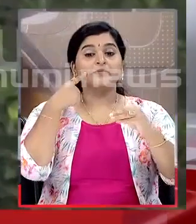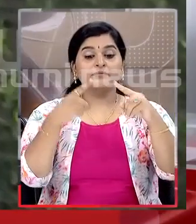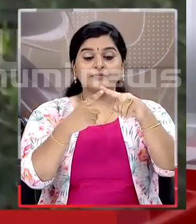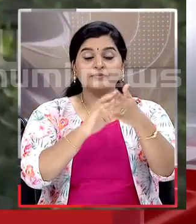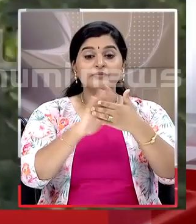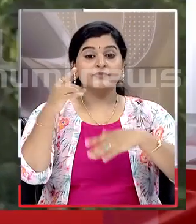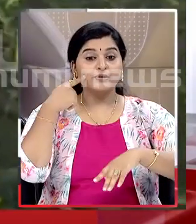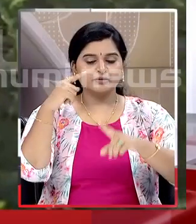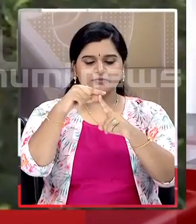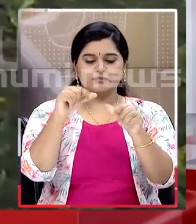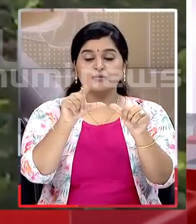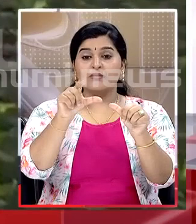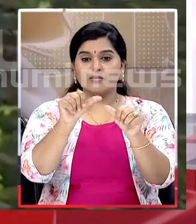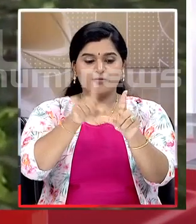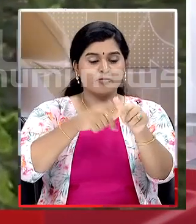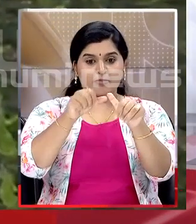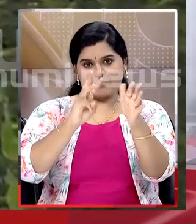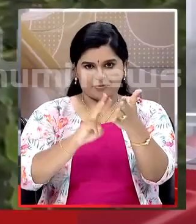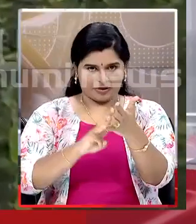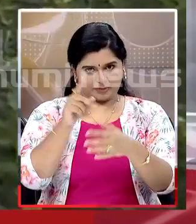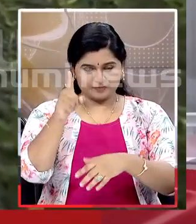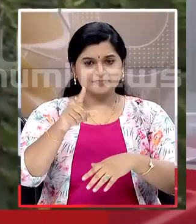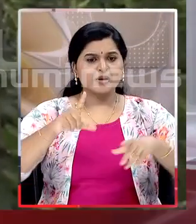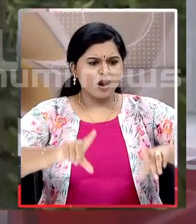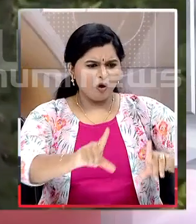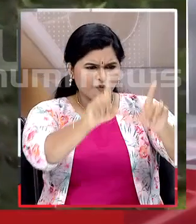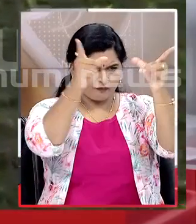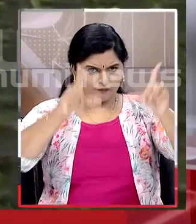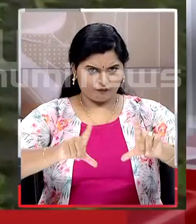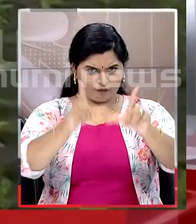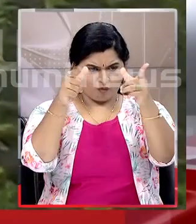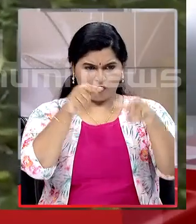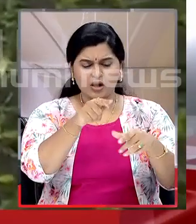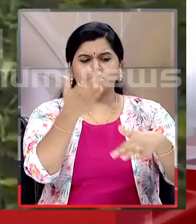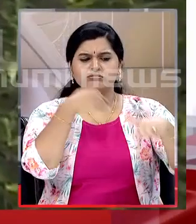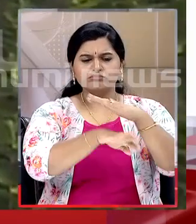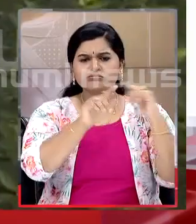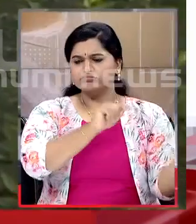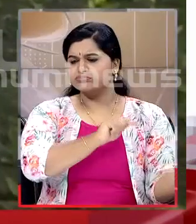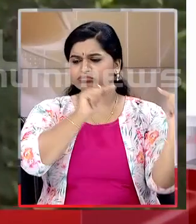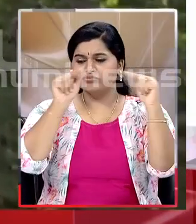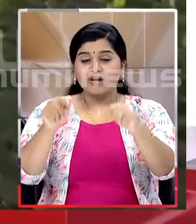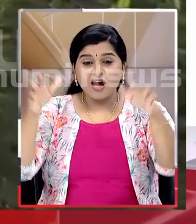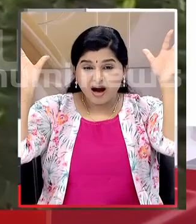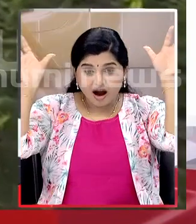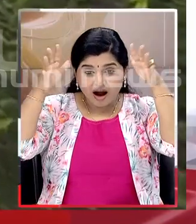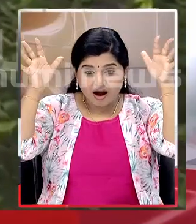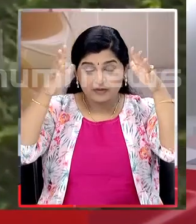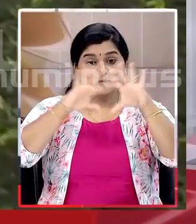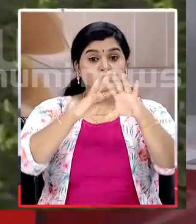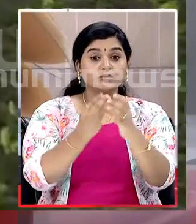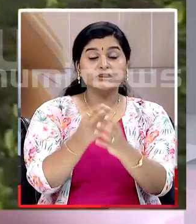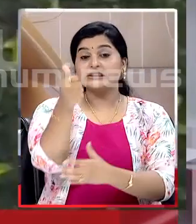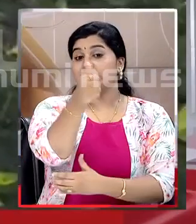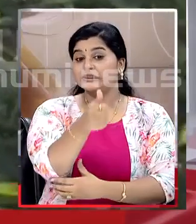ഇവിടുത്തെ വനമേഖലയിൽ നിന്നാണ് ആറ് ആനകൾ അടന്ന കാട്ടാന കൂട്ടം. അത് ഈ രണ്ട് കുട്ടിയാനകളും ഇതിലുണ്ട്. ഈ കാട്ടാനകൾ